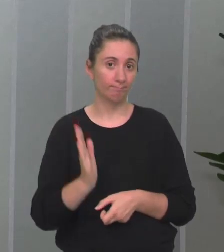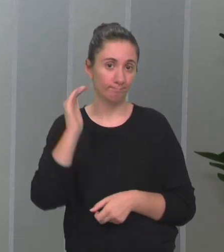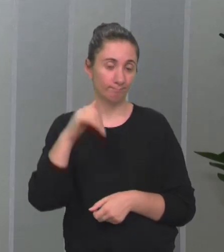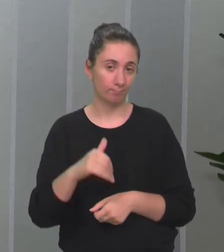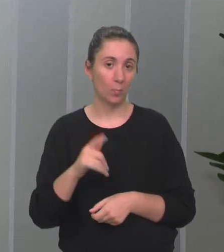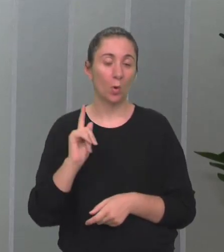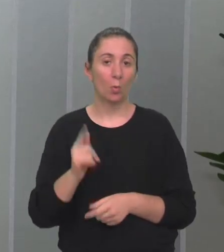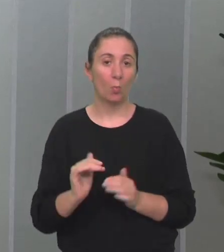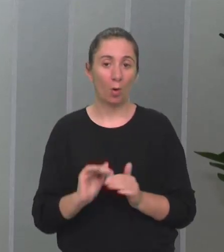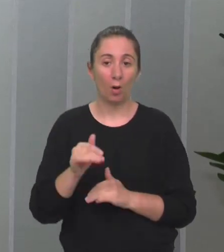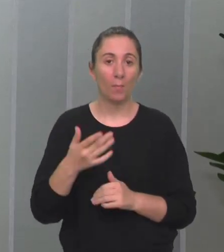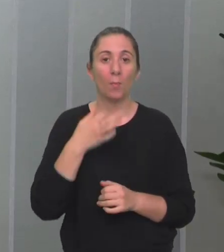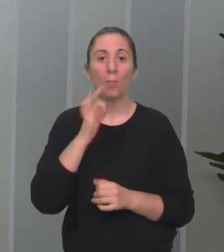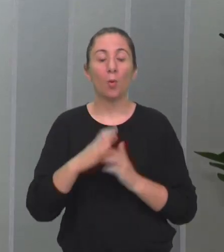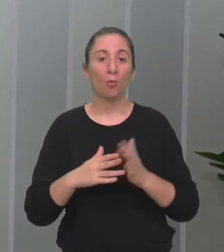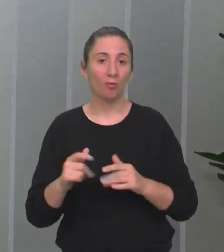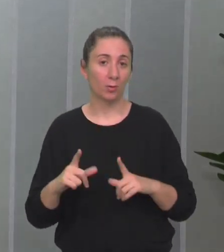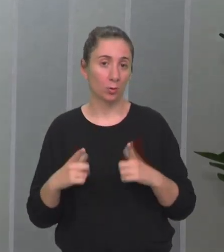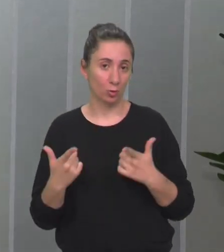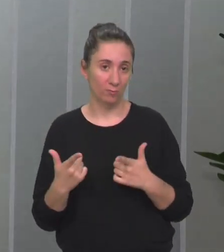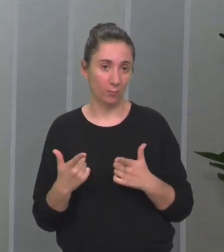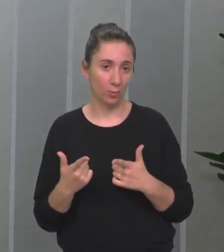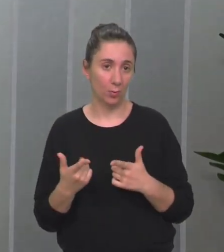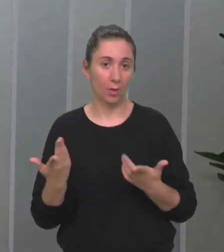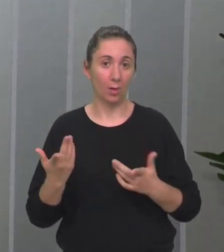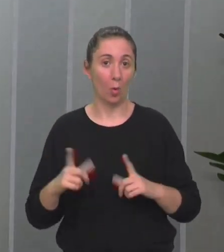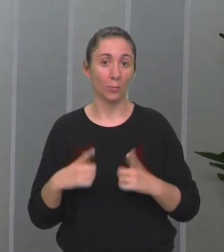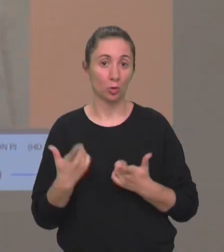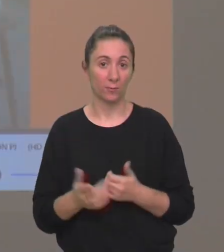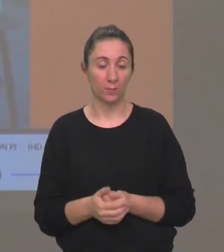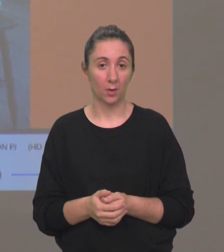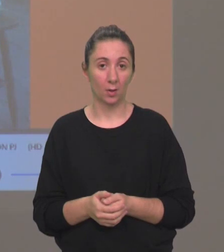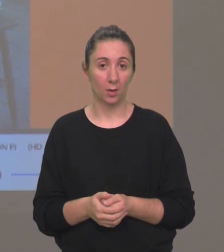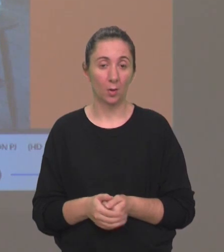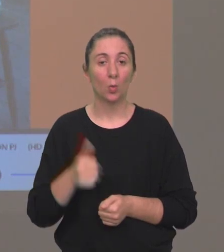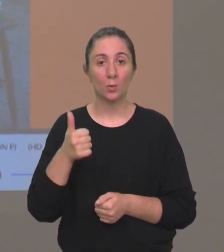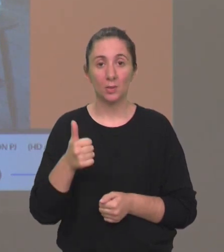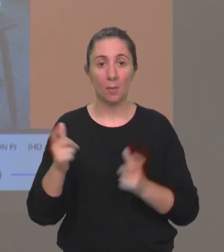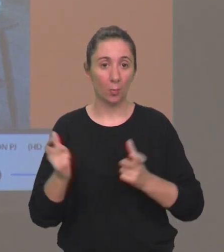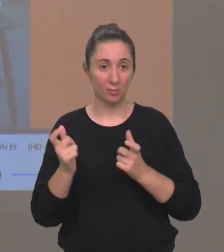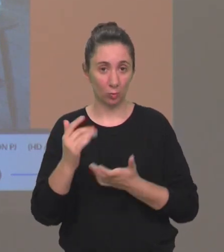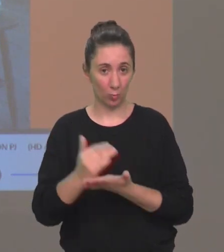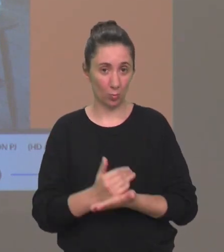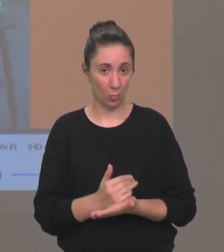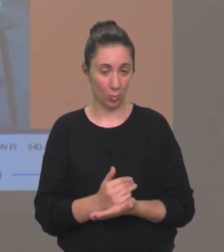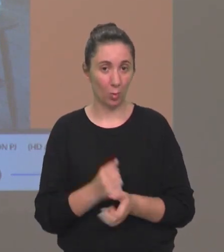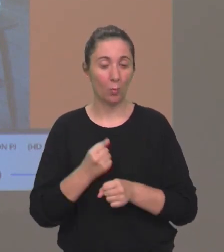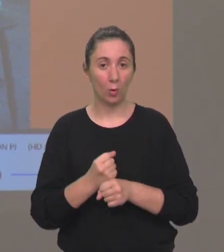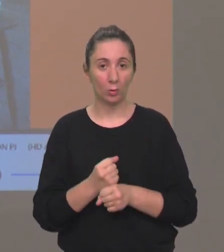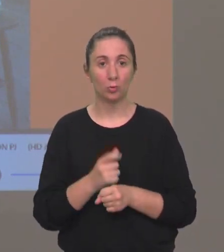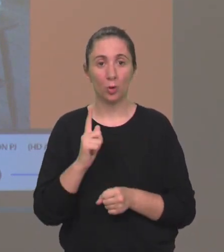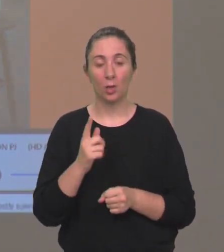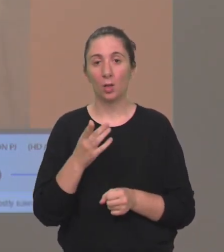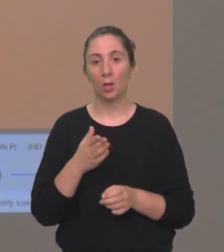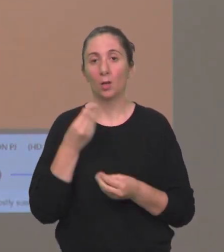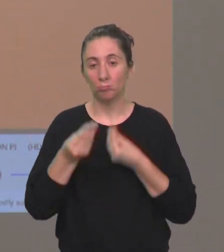treba nadići kako bi imali bolju kvalitetu života i kako bi jednostavno živjeli. U samom svečanom dijelu programa održani su i